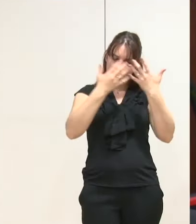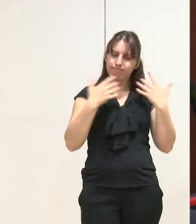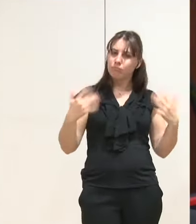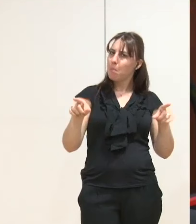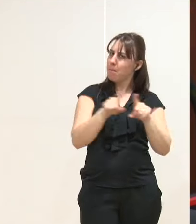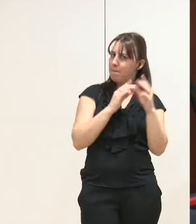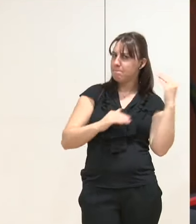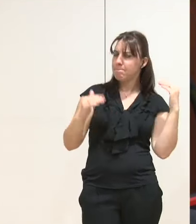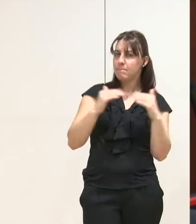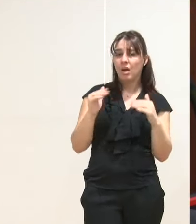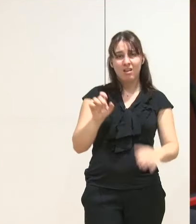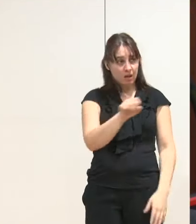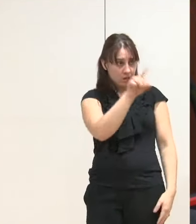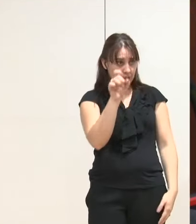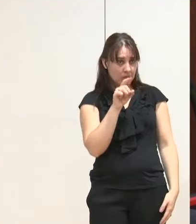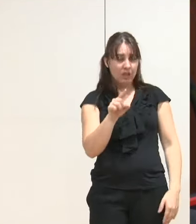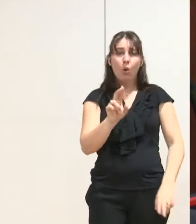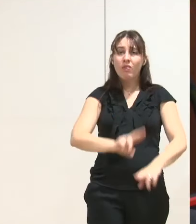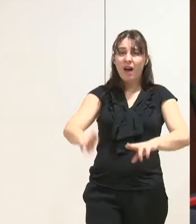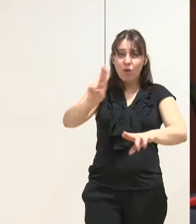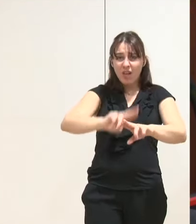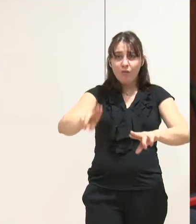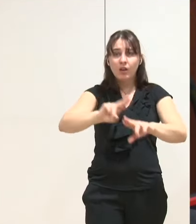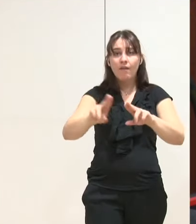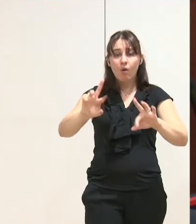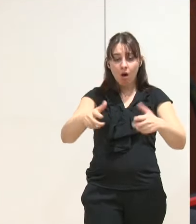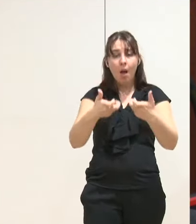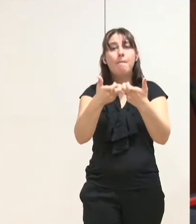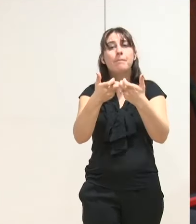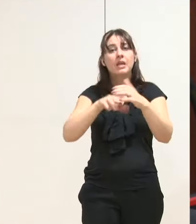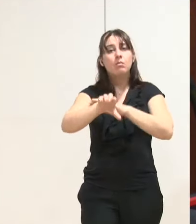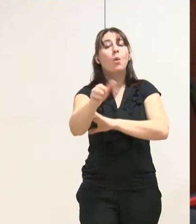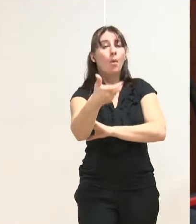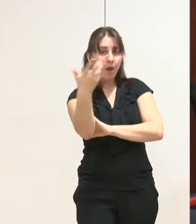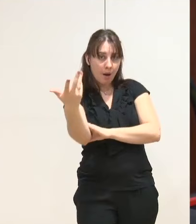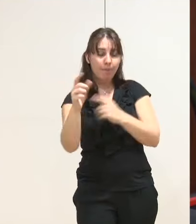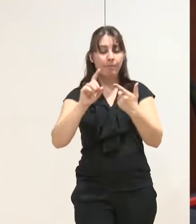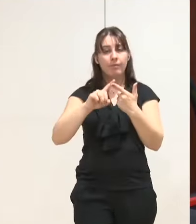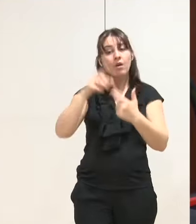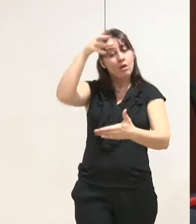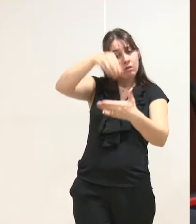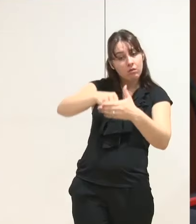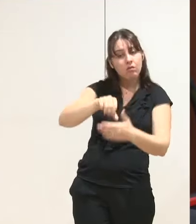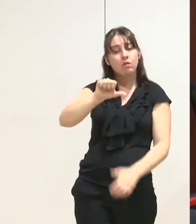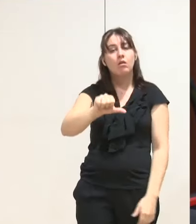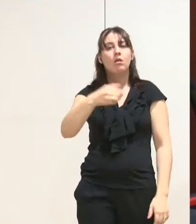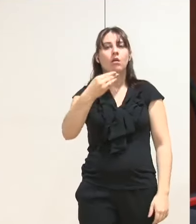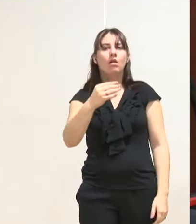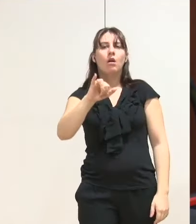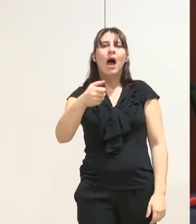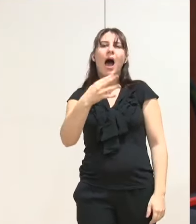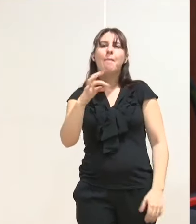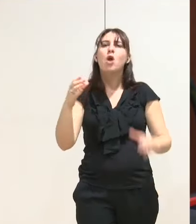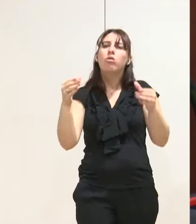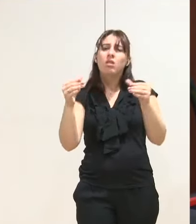va être le coût de la des travaux hein et et une autre question est-ce qu'il y a de la miande dans cette école voilà